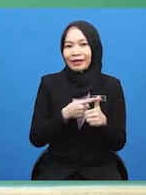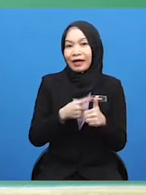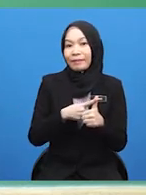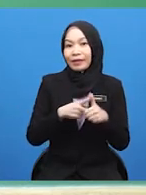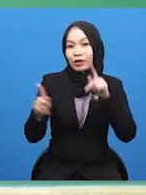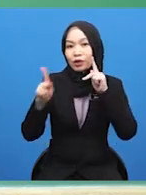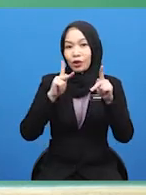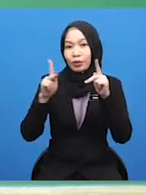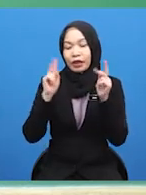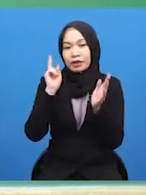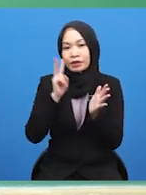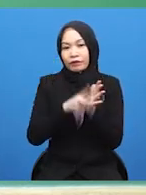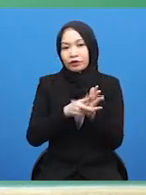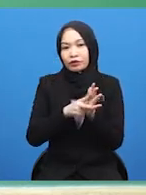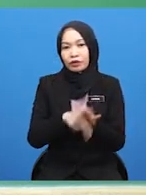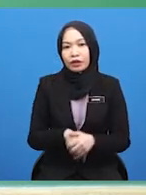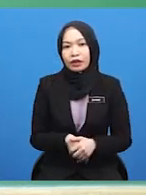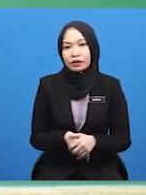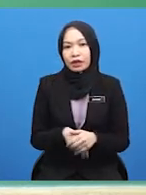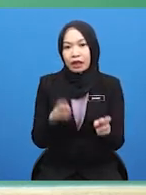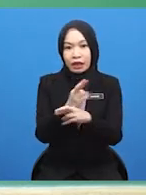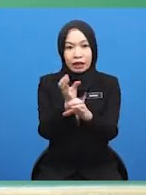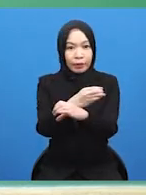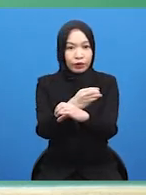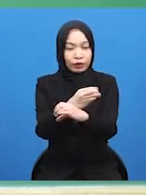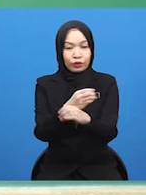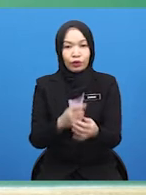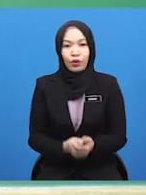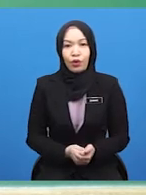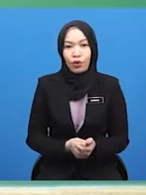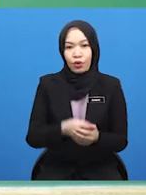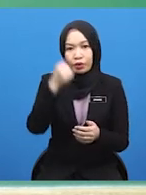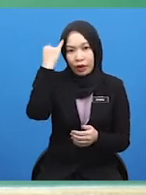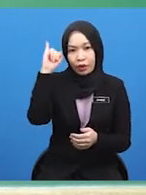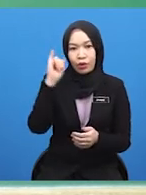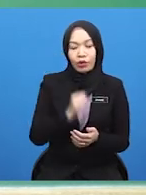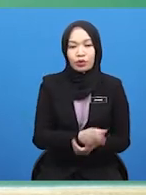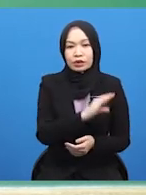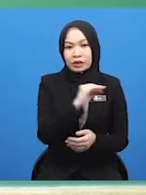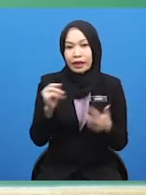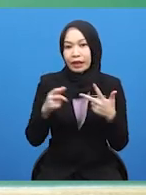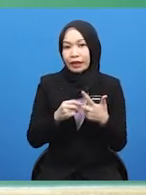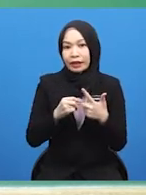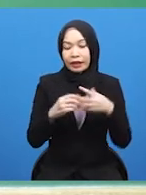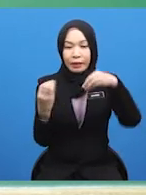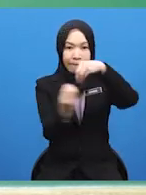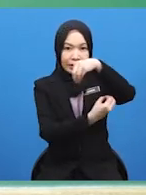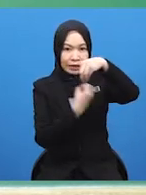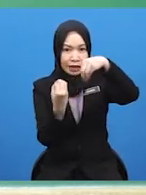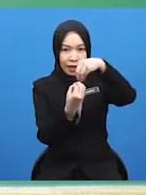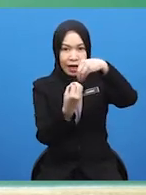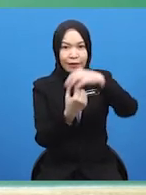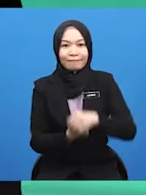visual. Yang kedua, reka bentuk teknologi. Dan yang ketiga, reka bentuk persekitaran. Boleh tak cikgu